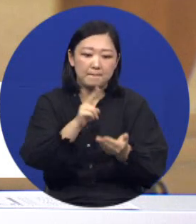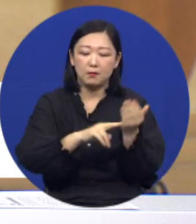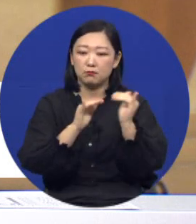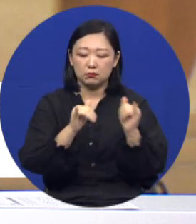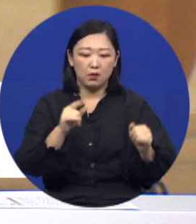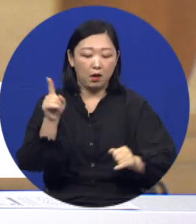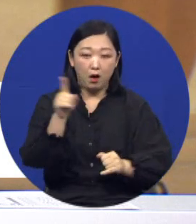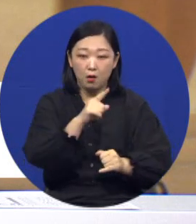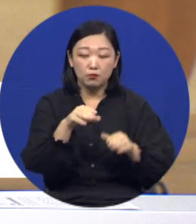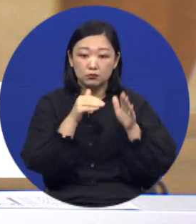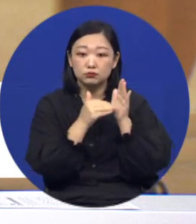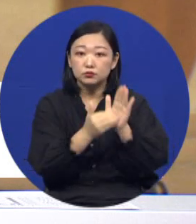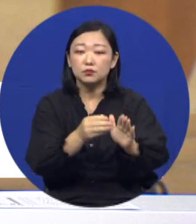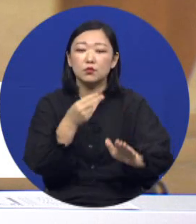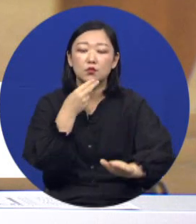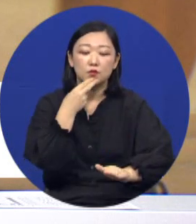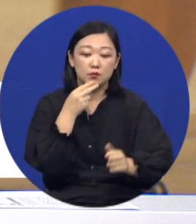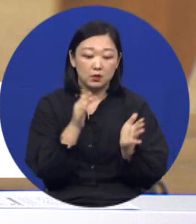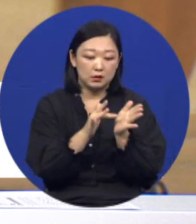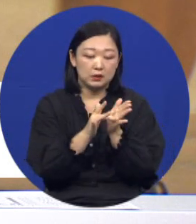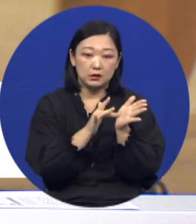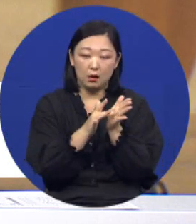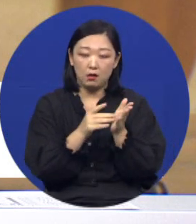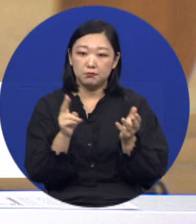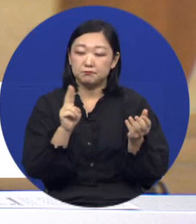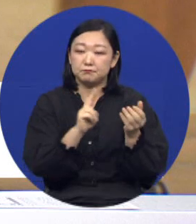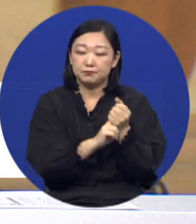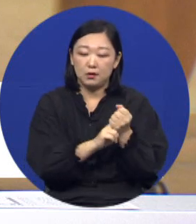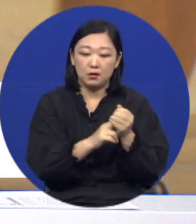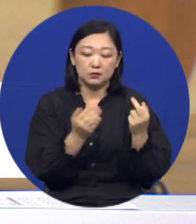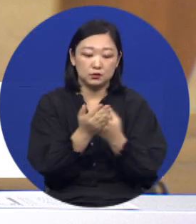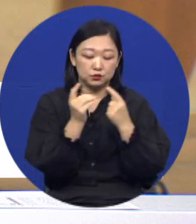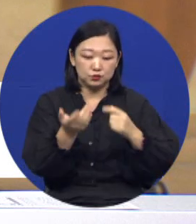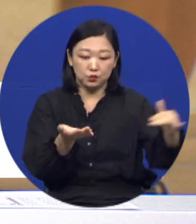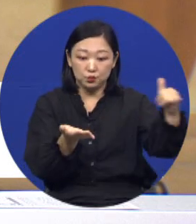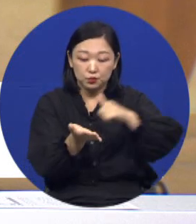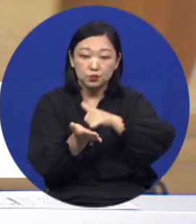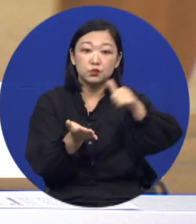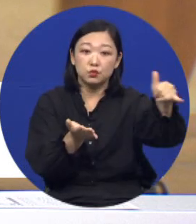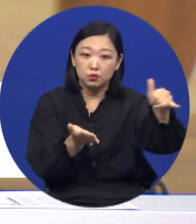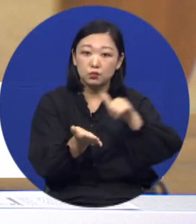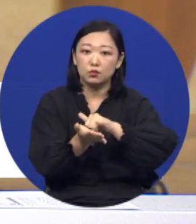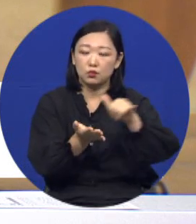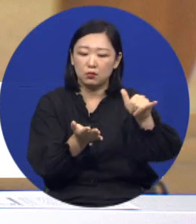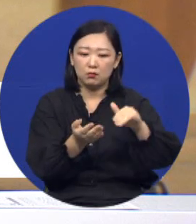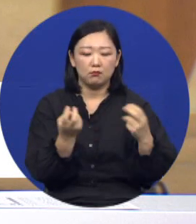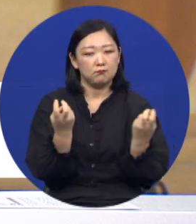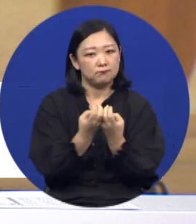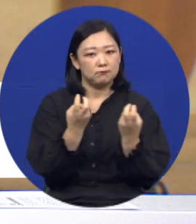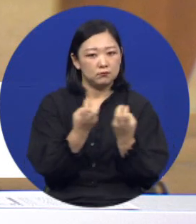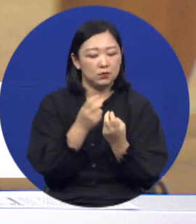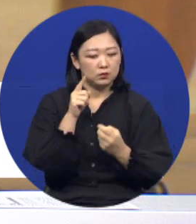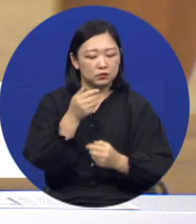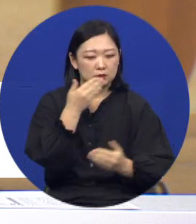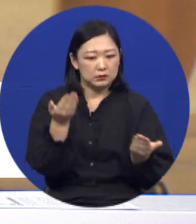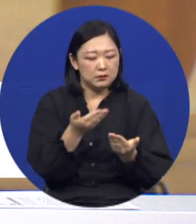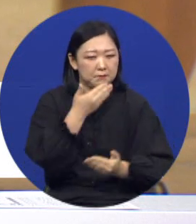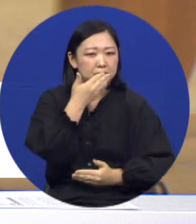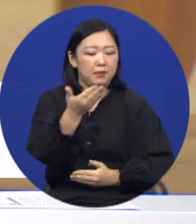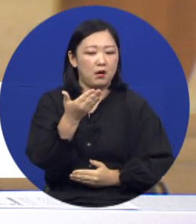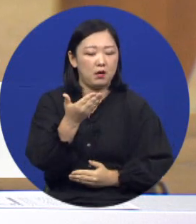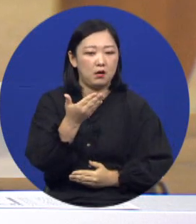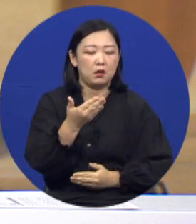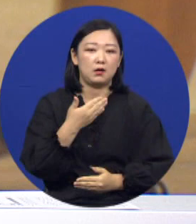아무런 제지 없이 마약을 소지한 채 제주 공항을 드나들었던 것인데요. 어떻게 버젓이 이런 일이 가능했던